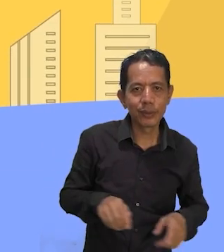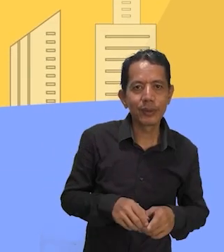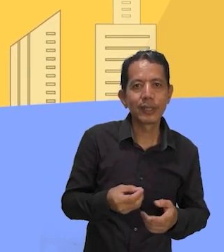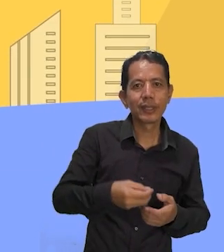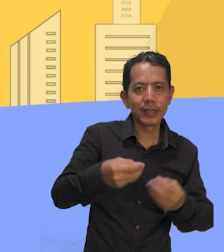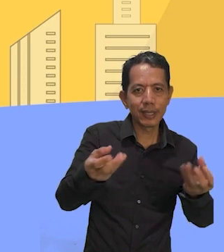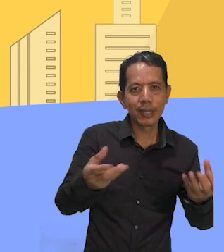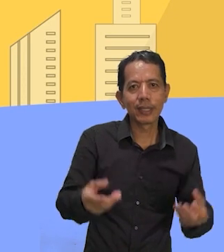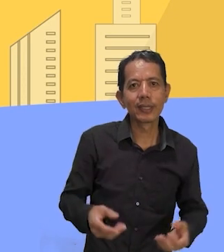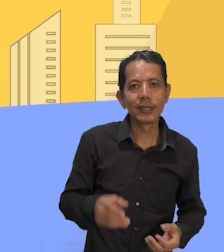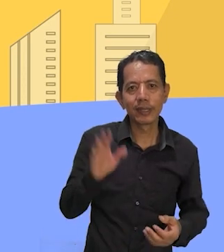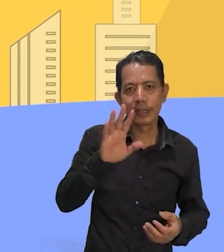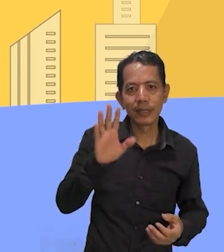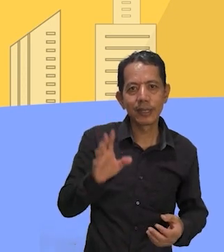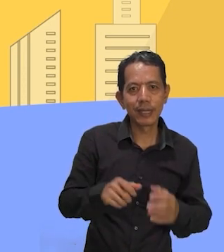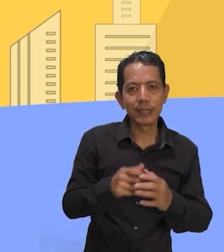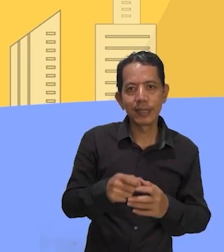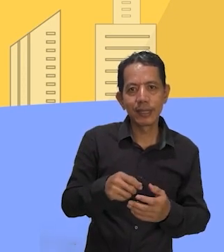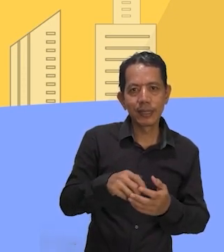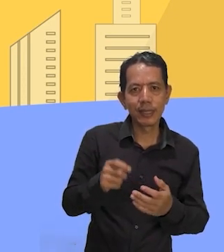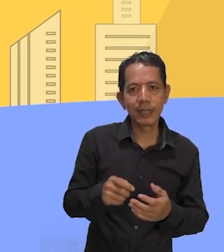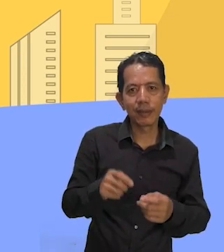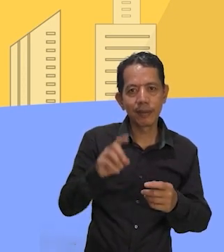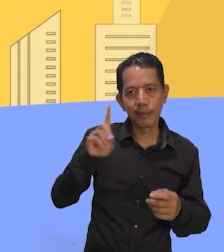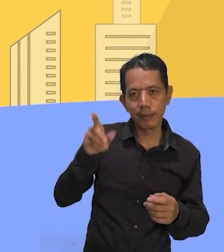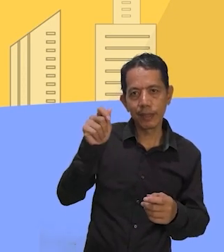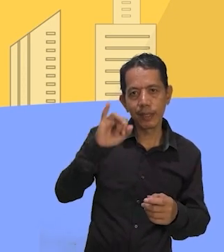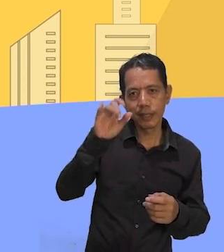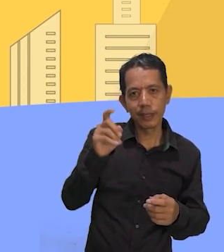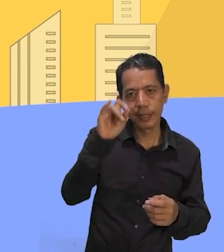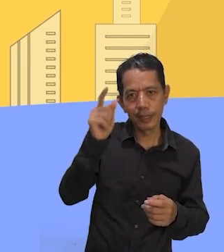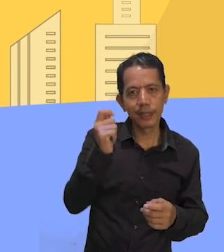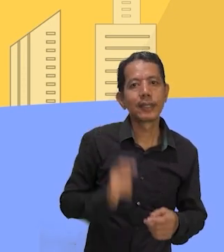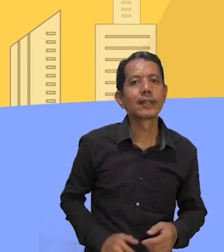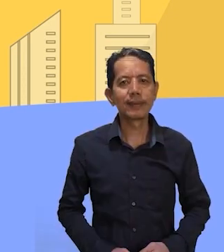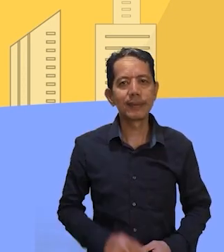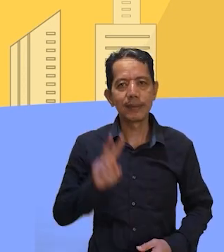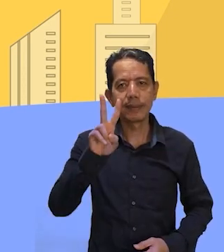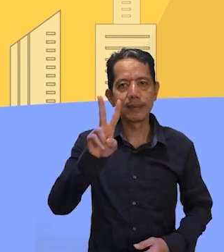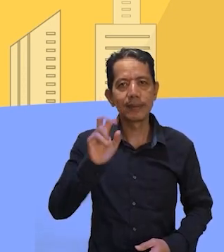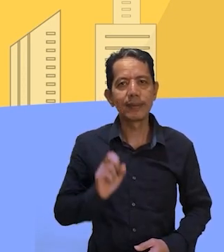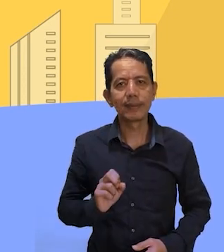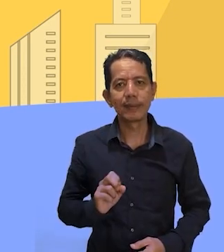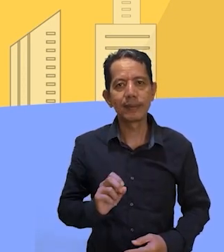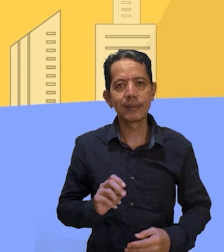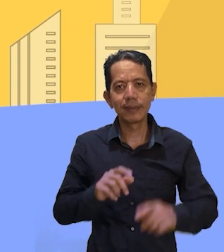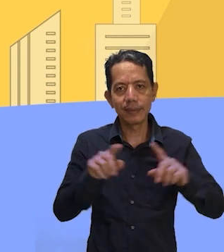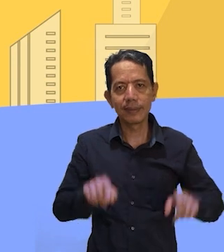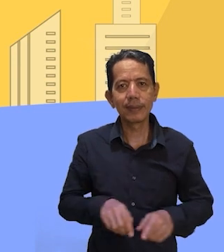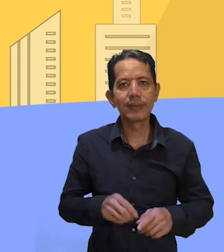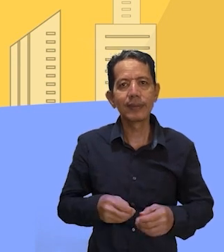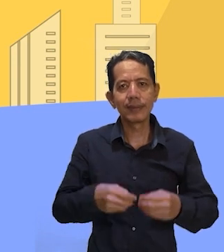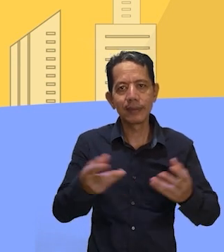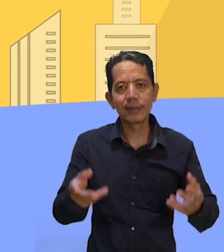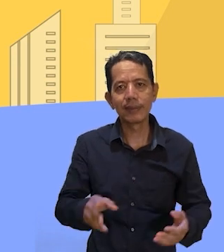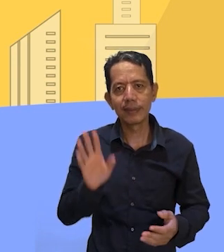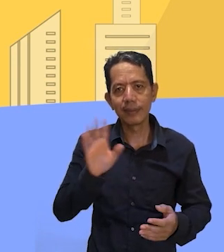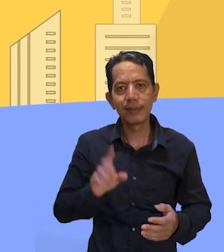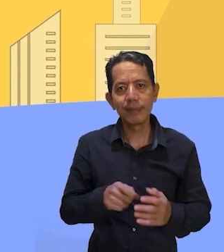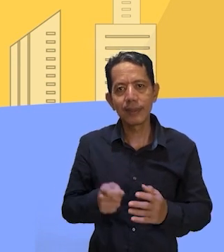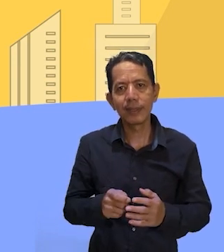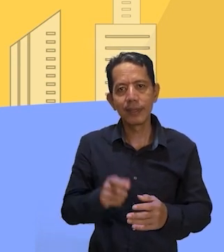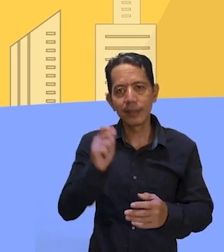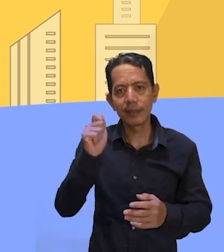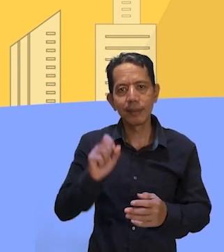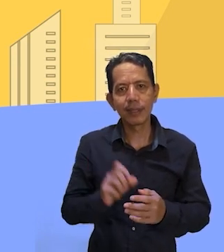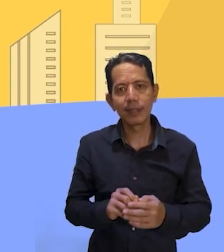keterangan tidak sedang dinyatakan pilot. 2. Surat keterangan tidak pernah sebagai terpidana.